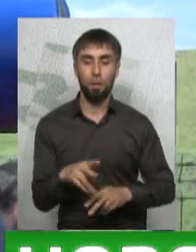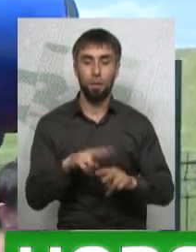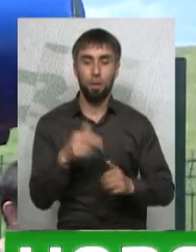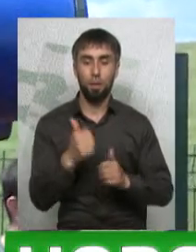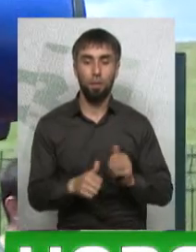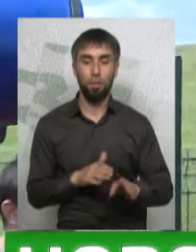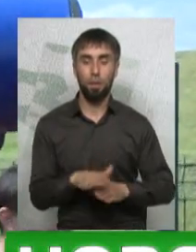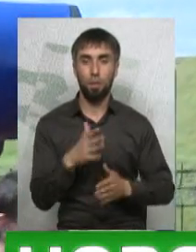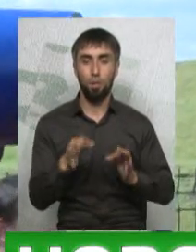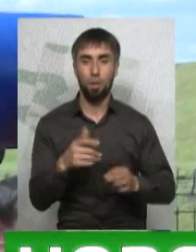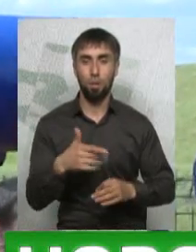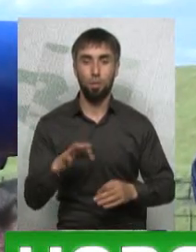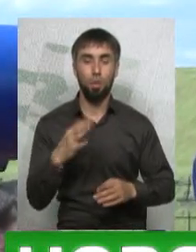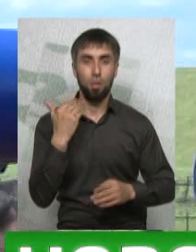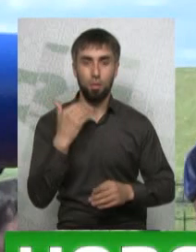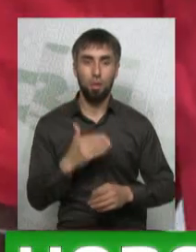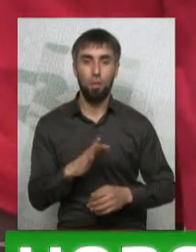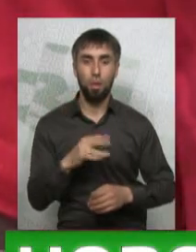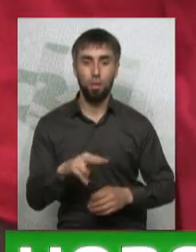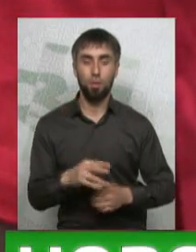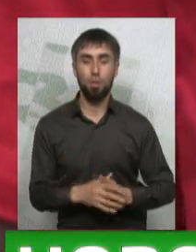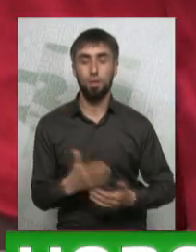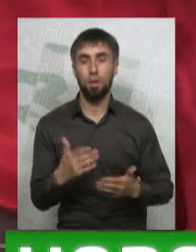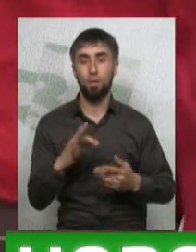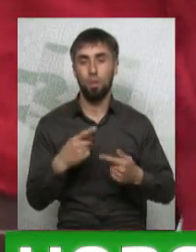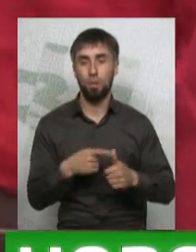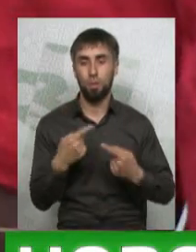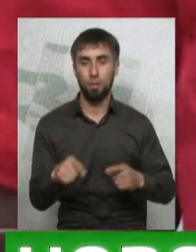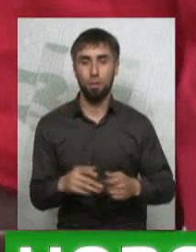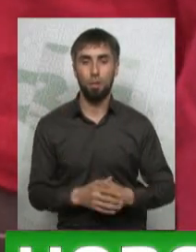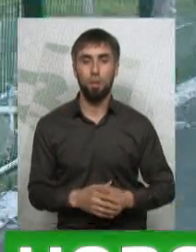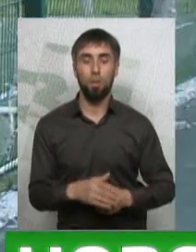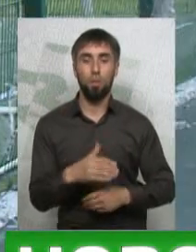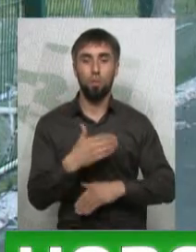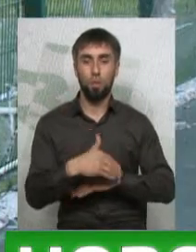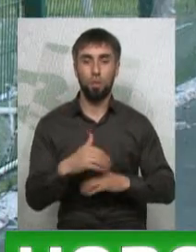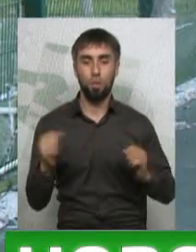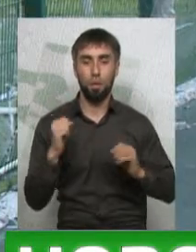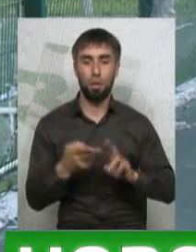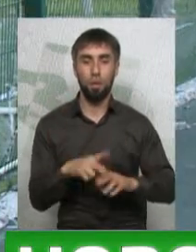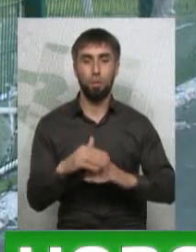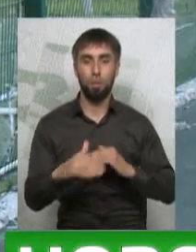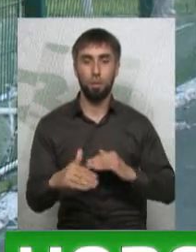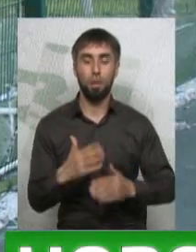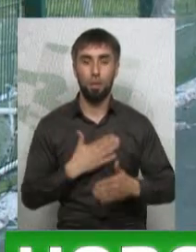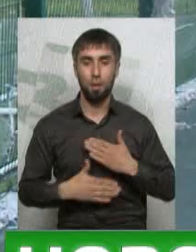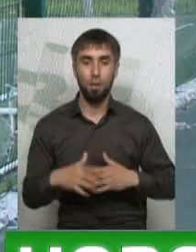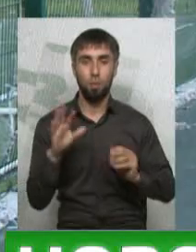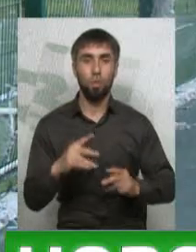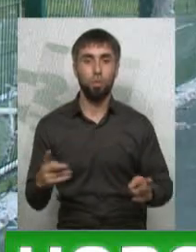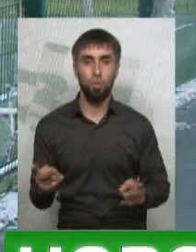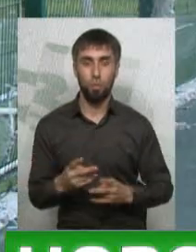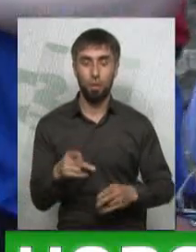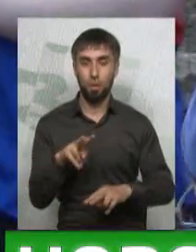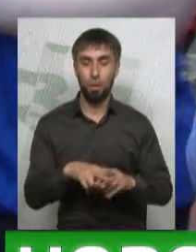каждый выполняет нормы ГТО с легкостью. Воркаутеры, или как по-другому их называют, уличные спортсмены этой площадки рады. Все